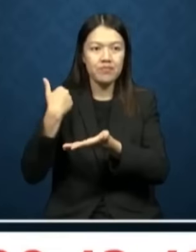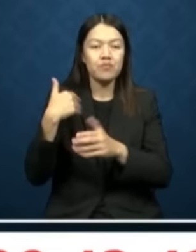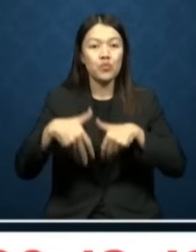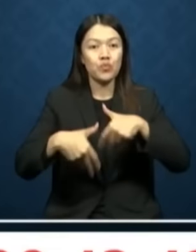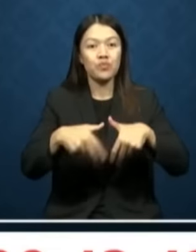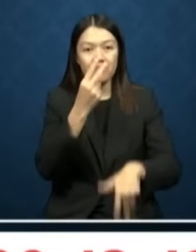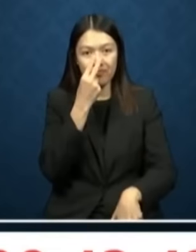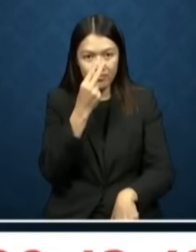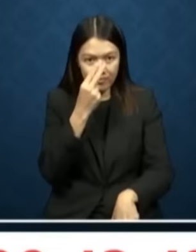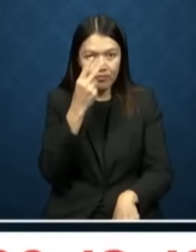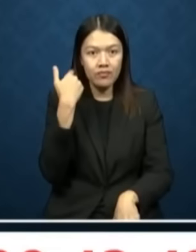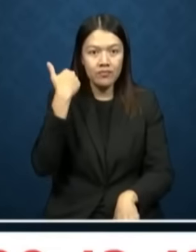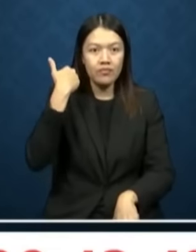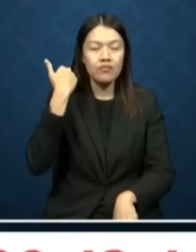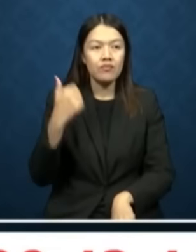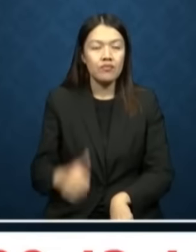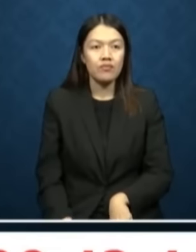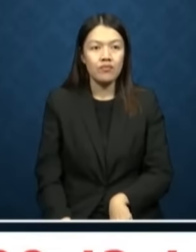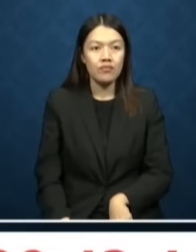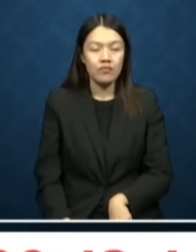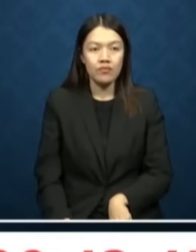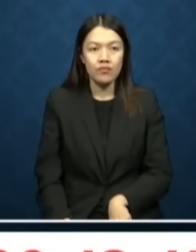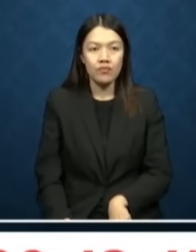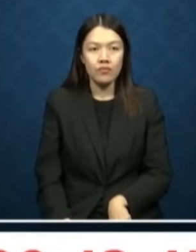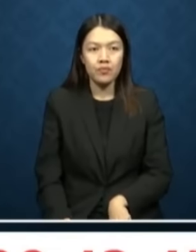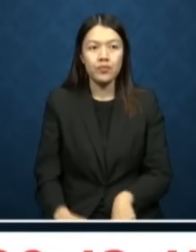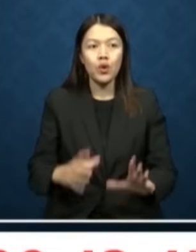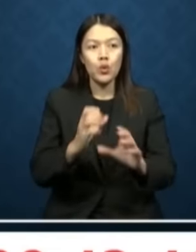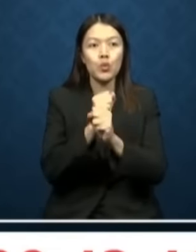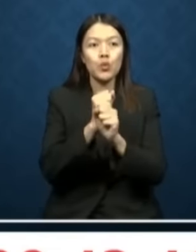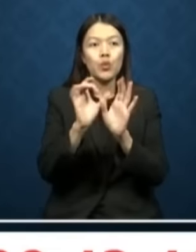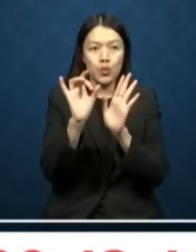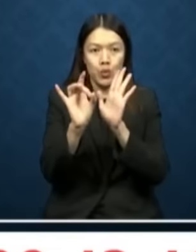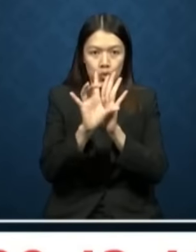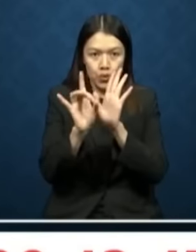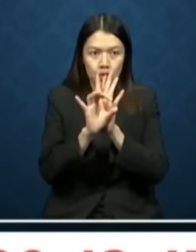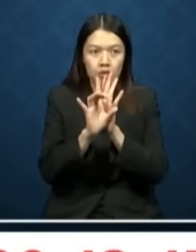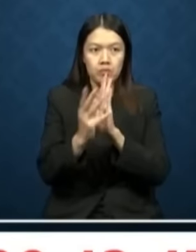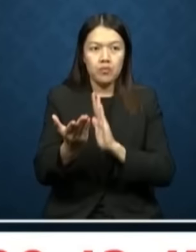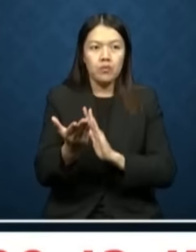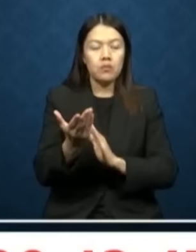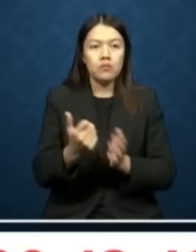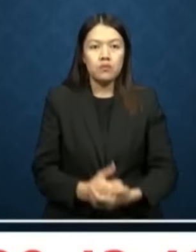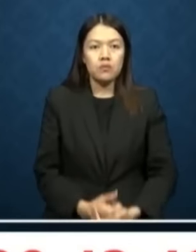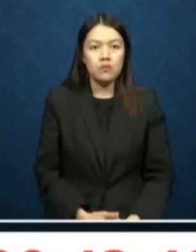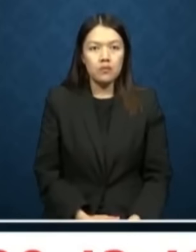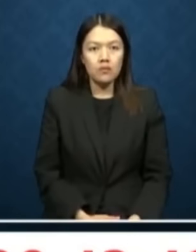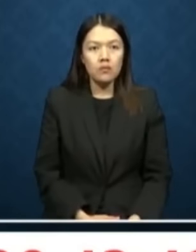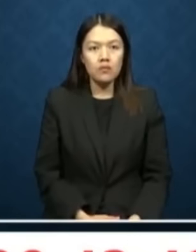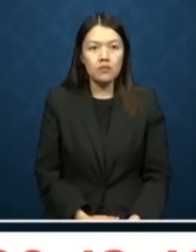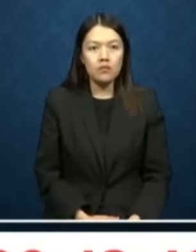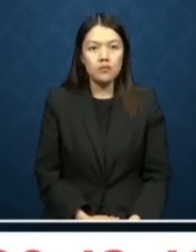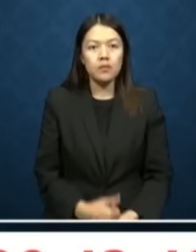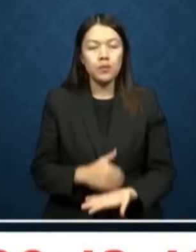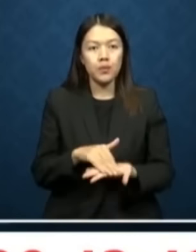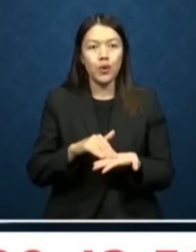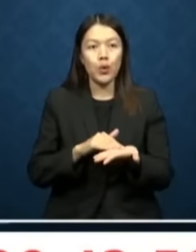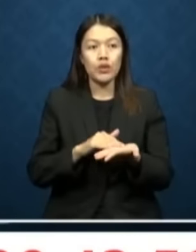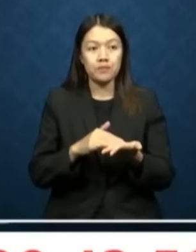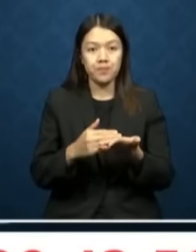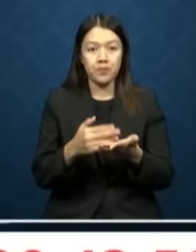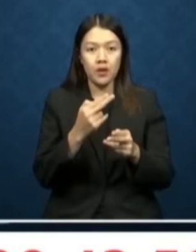ครับโอเคก็ตรงนี้ก็ไม่เป็นไรครับสรุปสุดท้ายคืออย่างนี้ครับผมได้รับขออภัยที่ต้องเอ่ยนะ